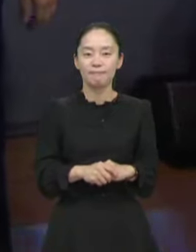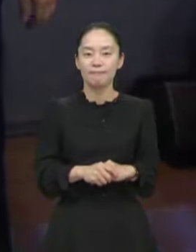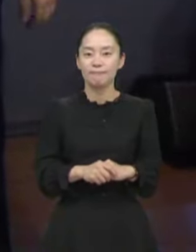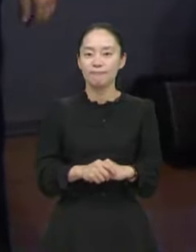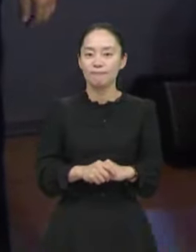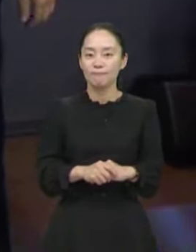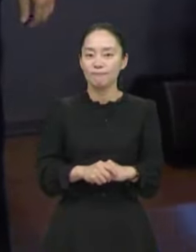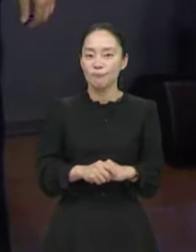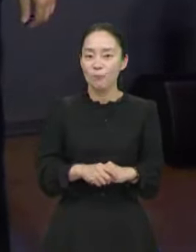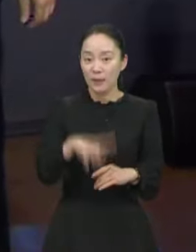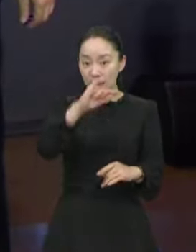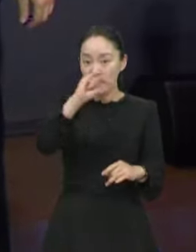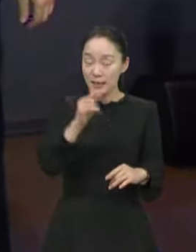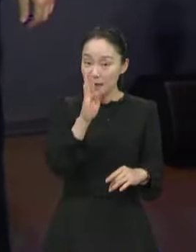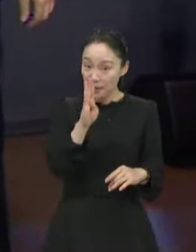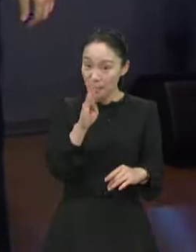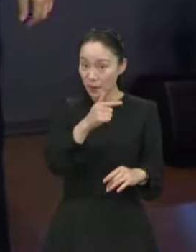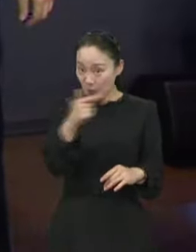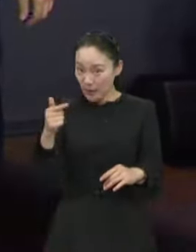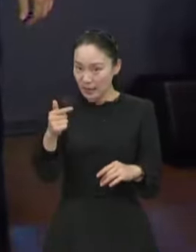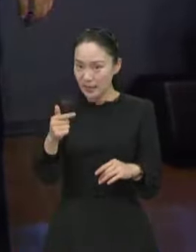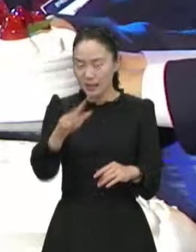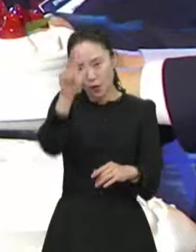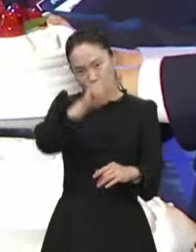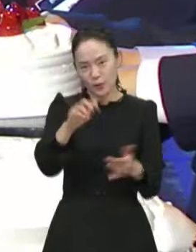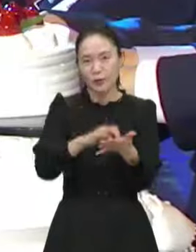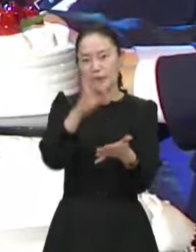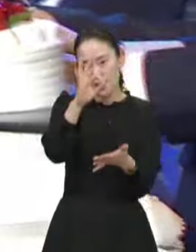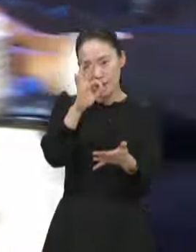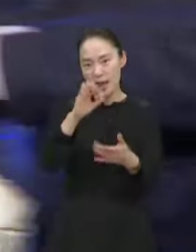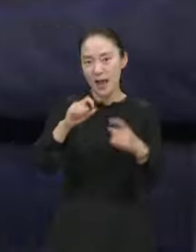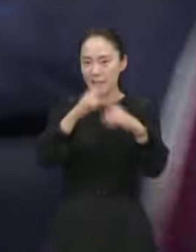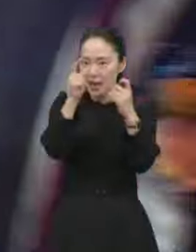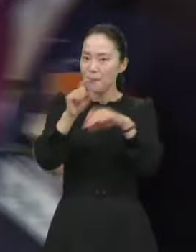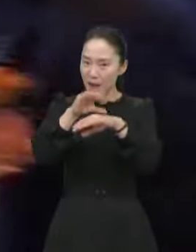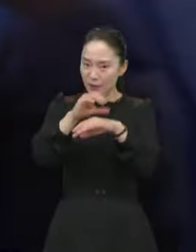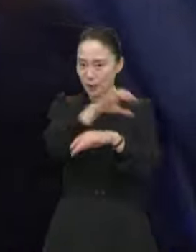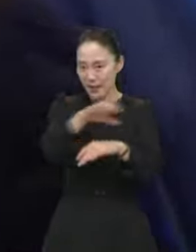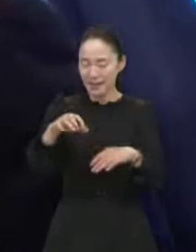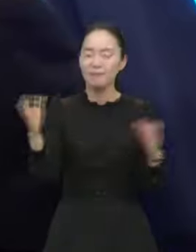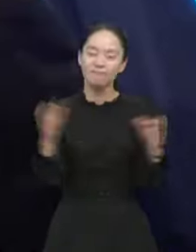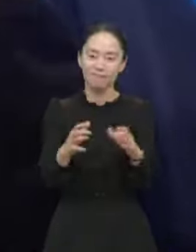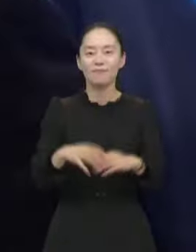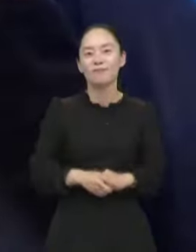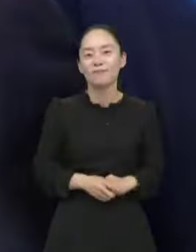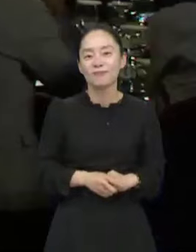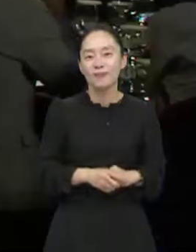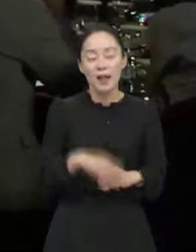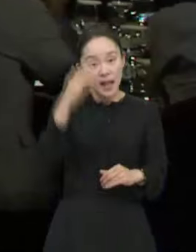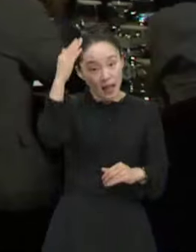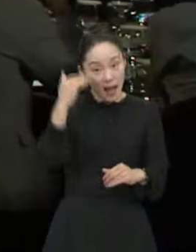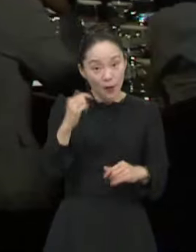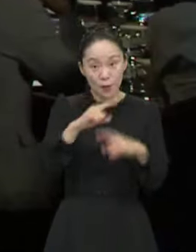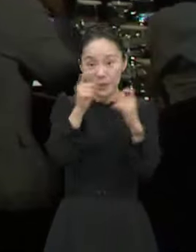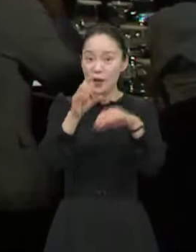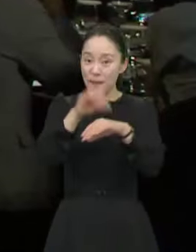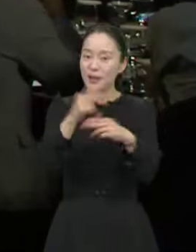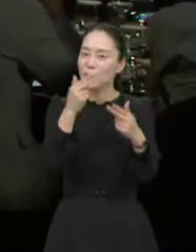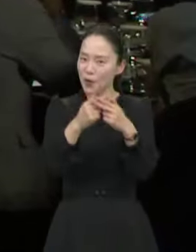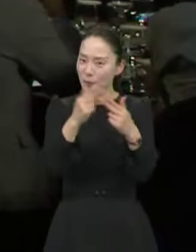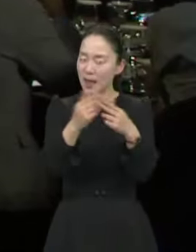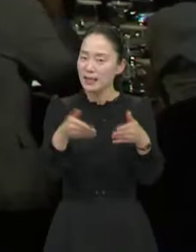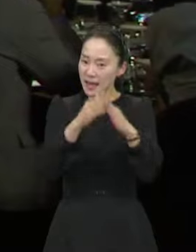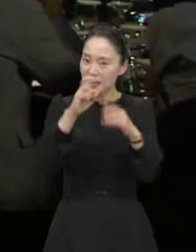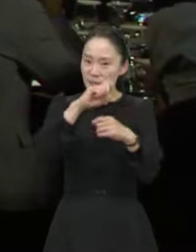기자입니다 TJB 비롯한 전국 개 민형 방송사들이 한 자리에 모였습니다 한국 민영방송 협회 창립